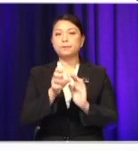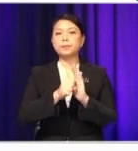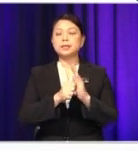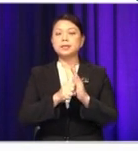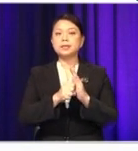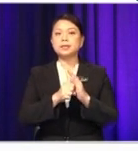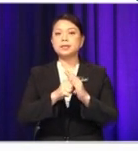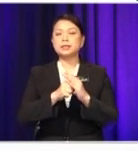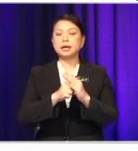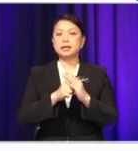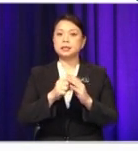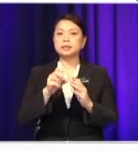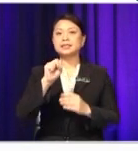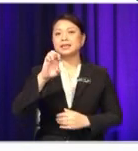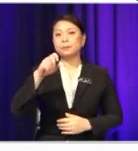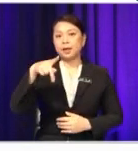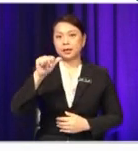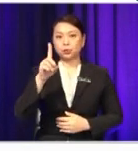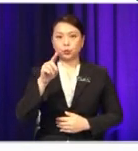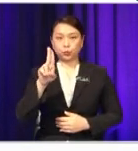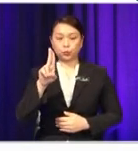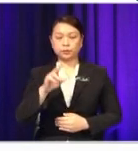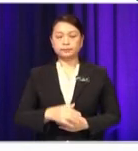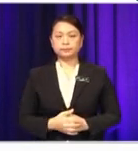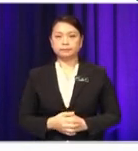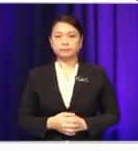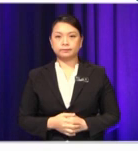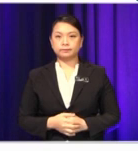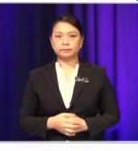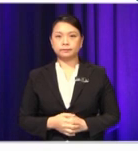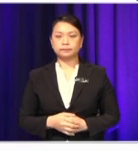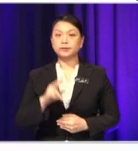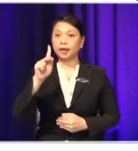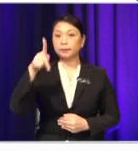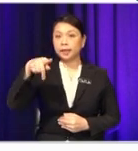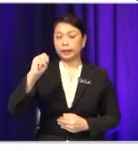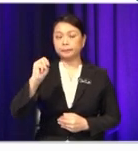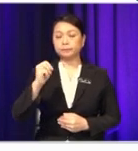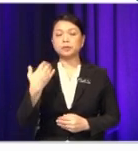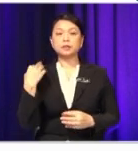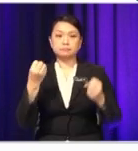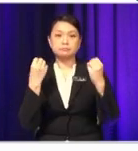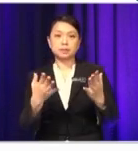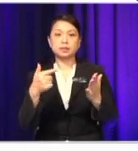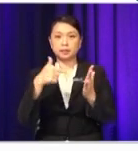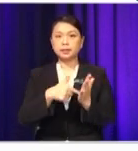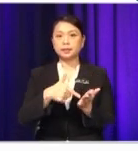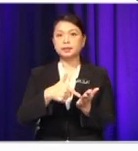ya, dipanggil SPPB KPM. Dan sebenarnya ia melibatkan beberapa banyak lagi sistem, apa